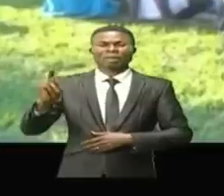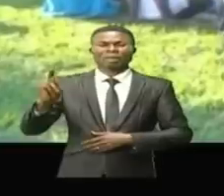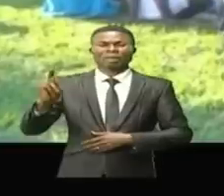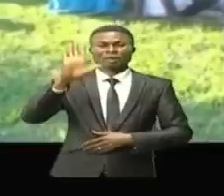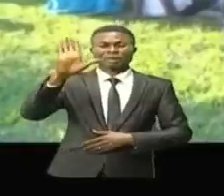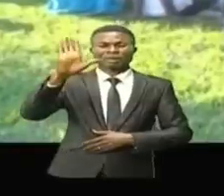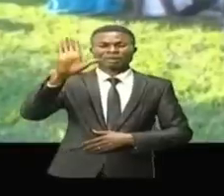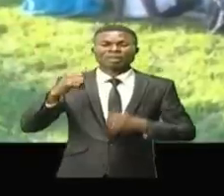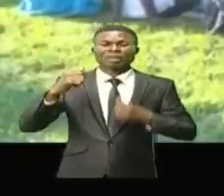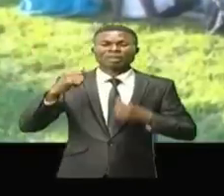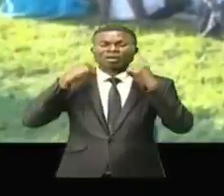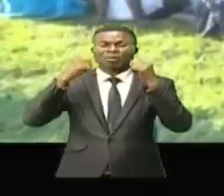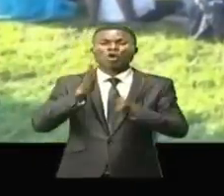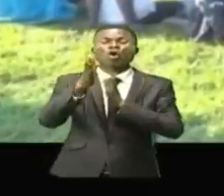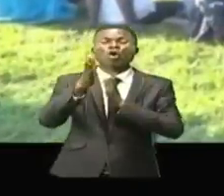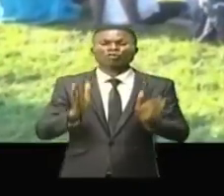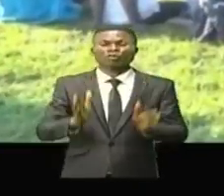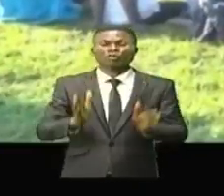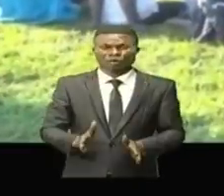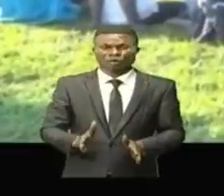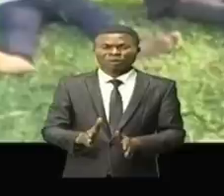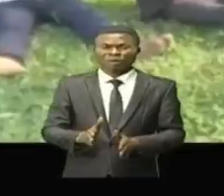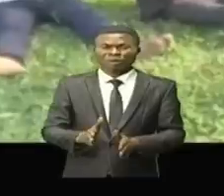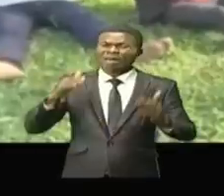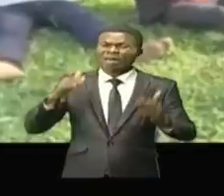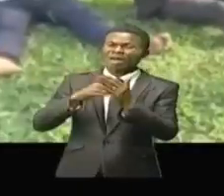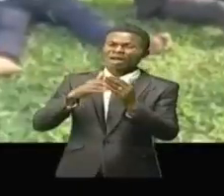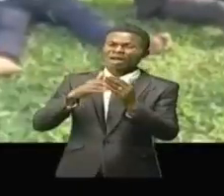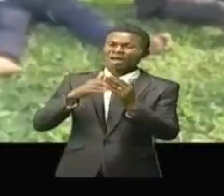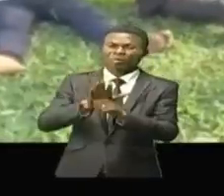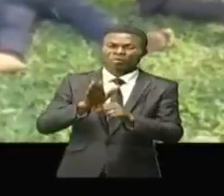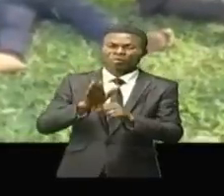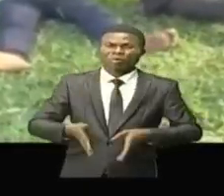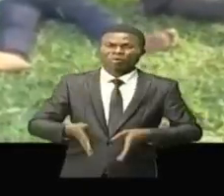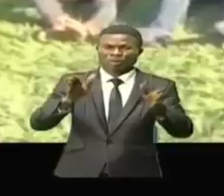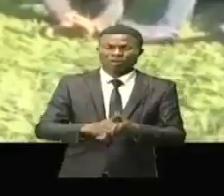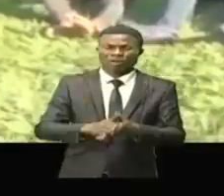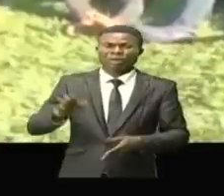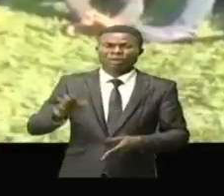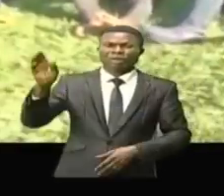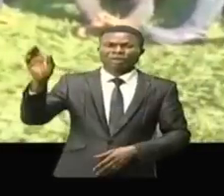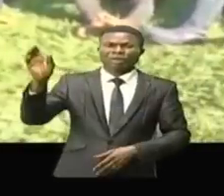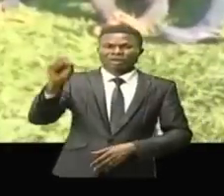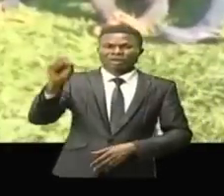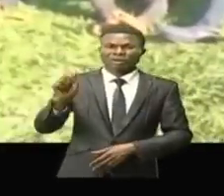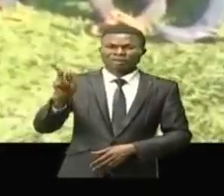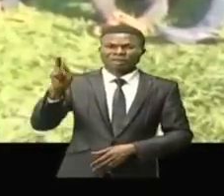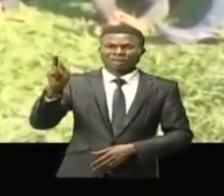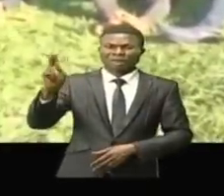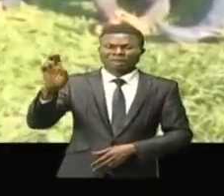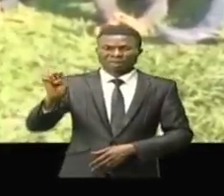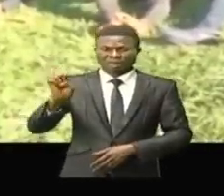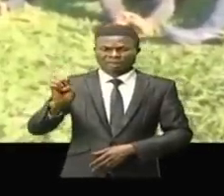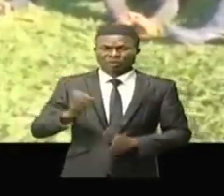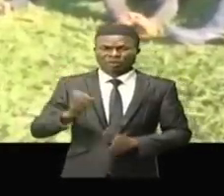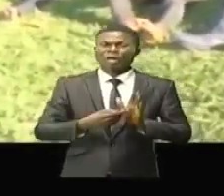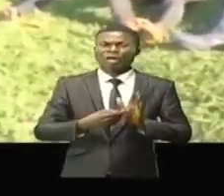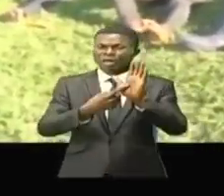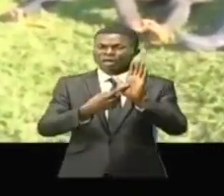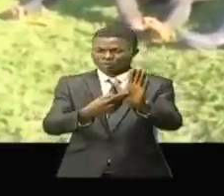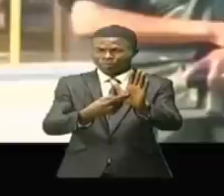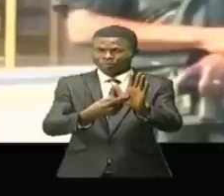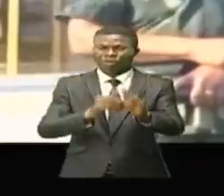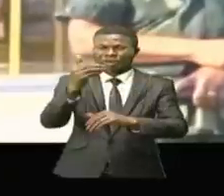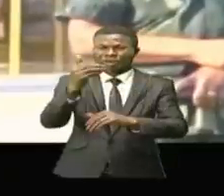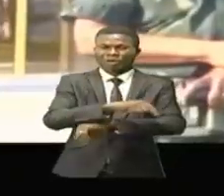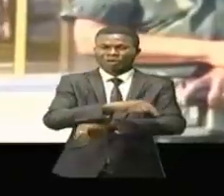criminels et kidnappeurs qui mettaient à mal la population sur l'axe Sakema-Sissi ont été présentés ce mercredi 20 juillet par la police